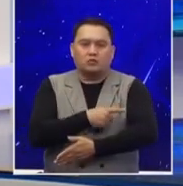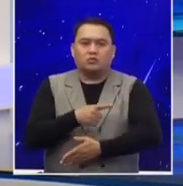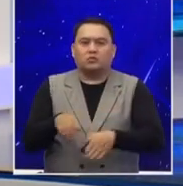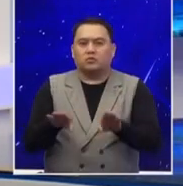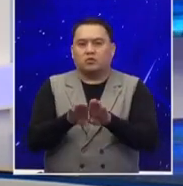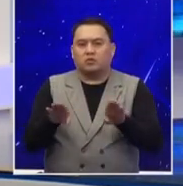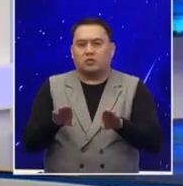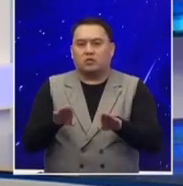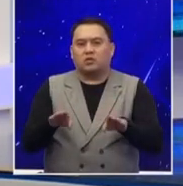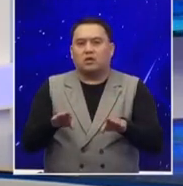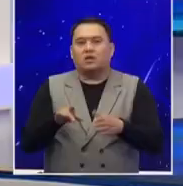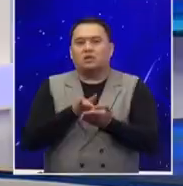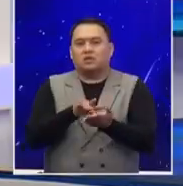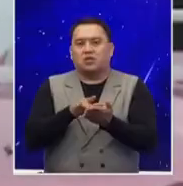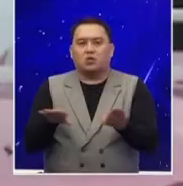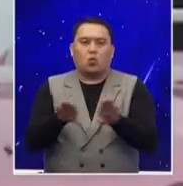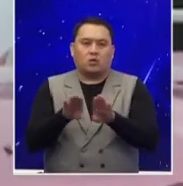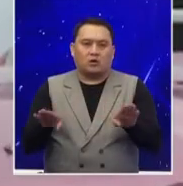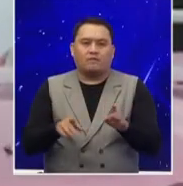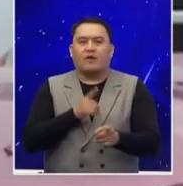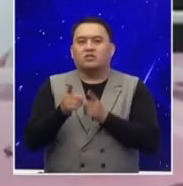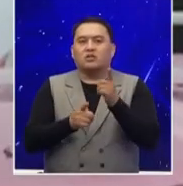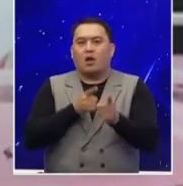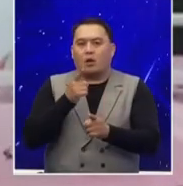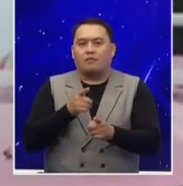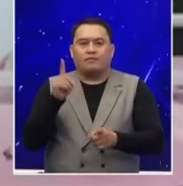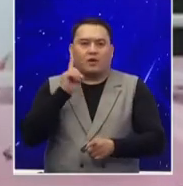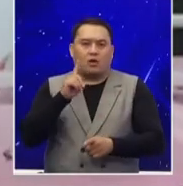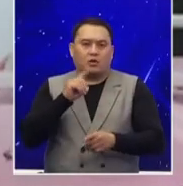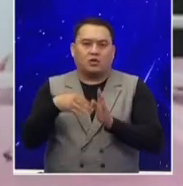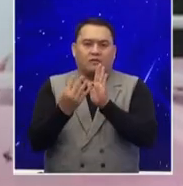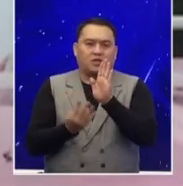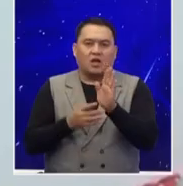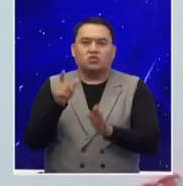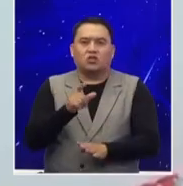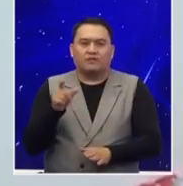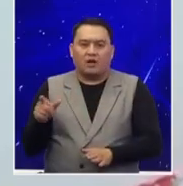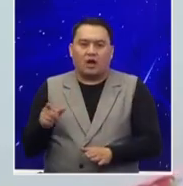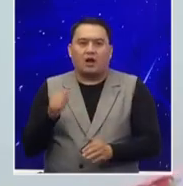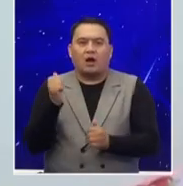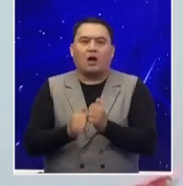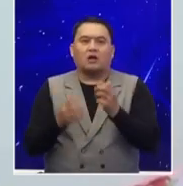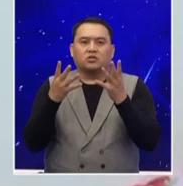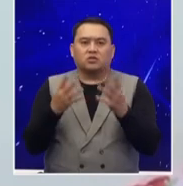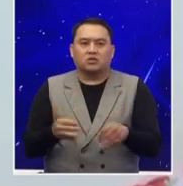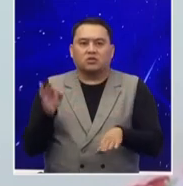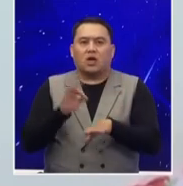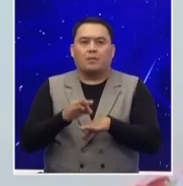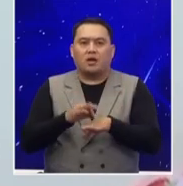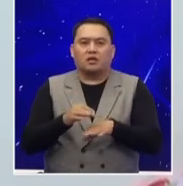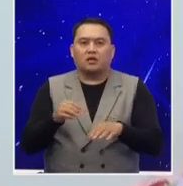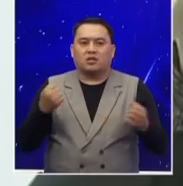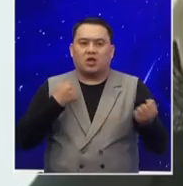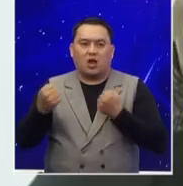чем-то напоминает санаторий. Курс восстановления здесь пока проходят 19 человек. Ежедневно они занимаются в